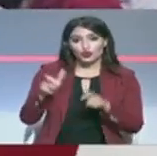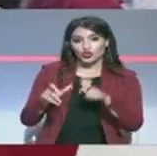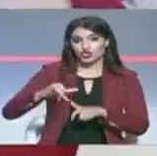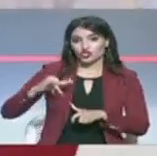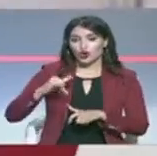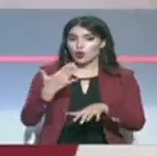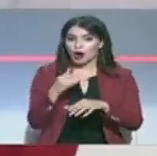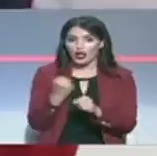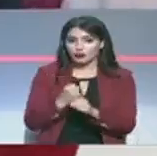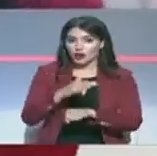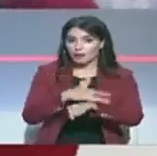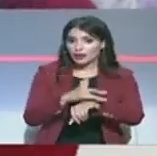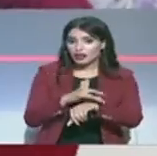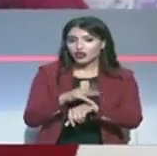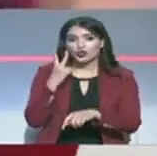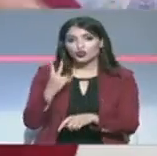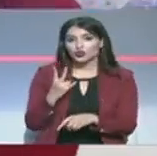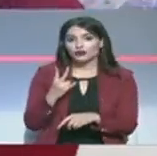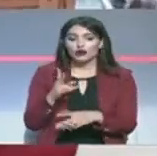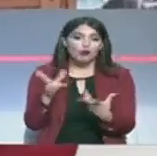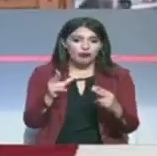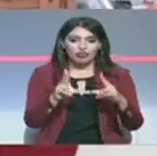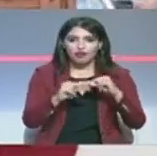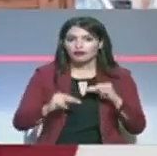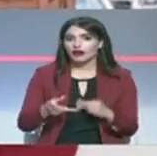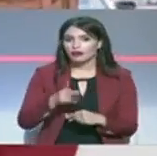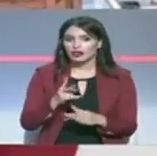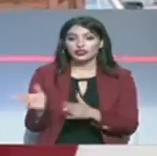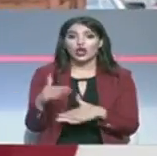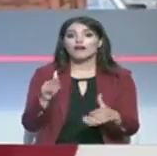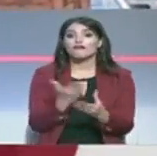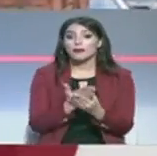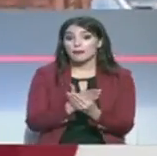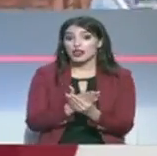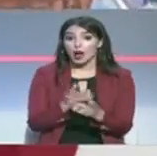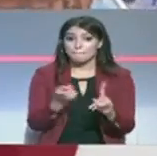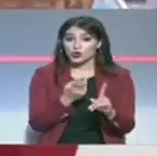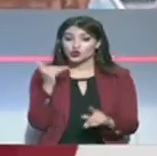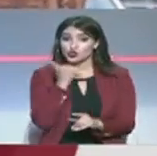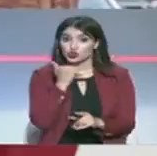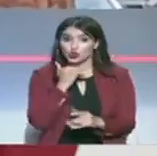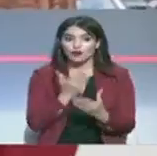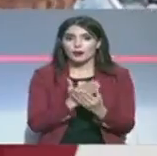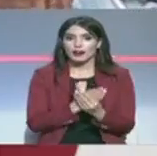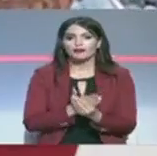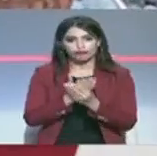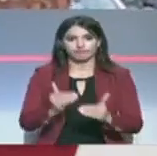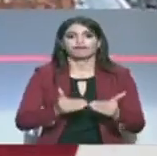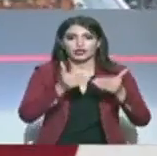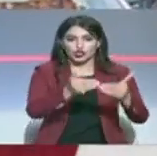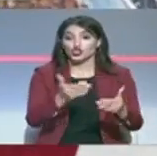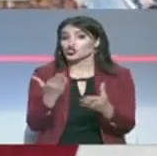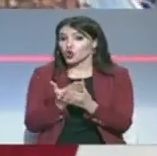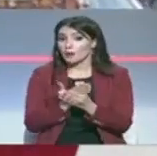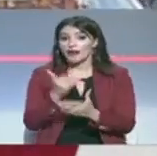لنا للبطال، وشوفوا لنا للنظافة. ثم ملفات عاجلة، ملفات أجلة. العاجل شنو